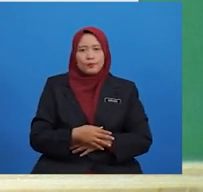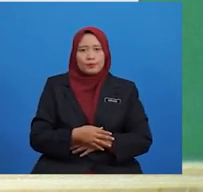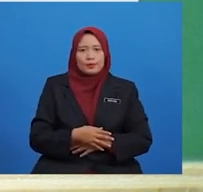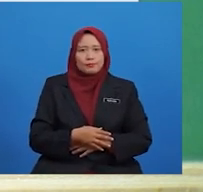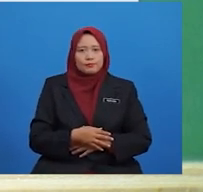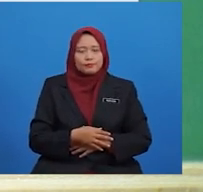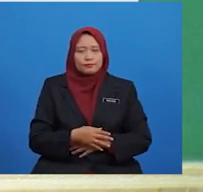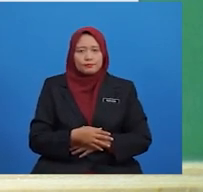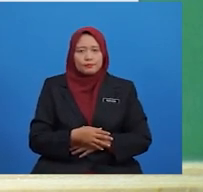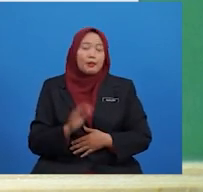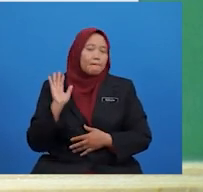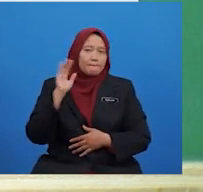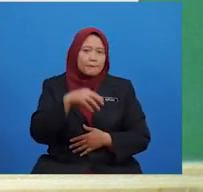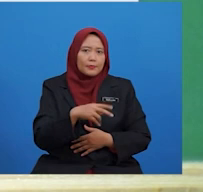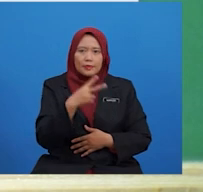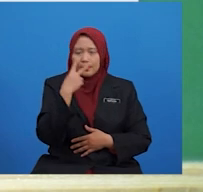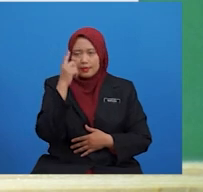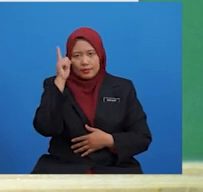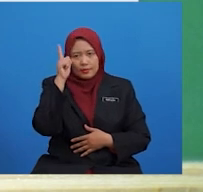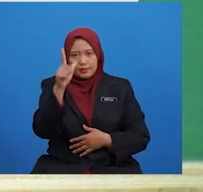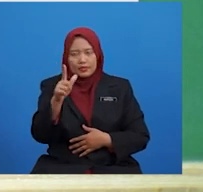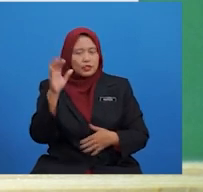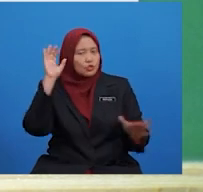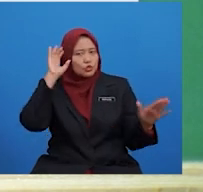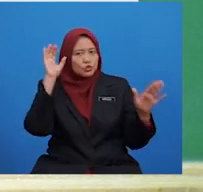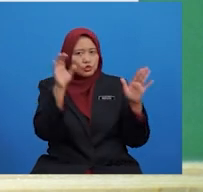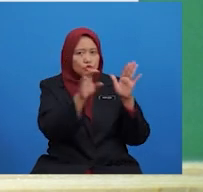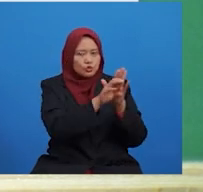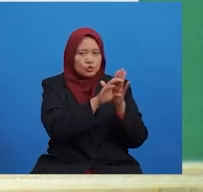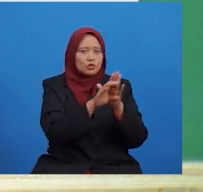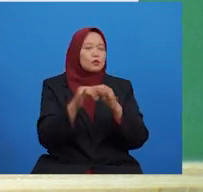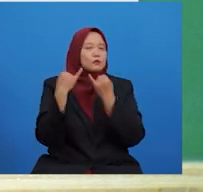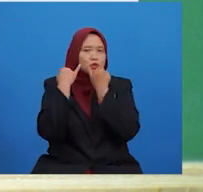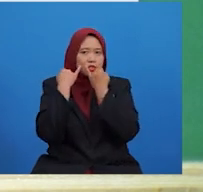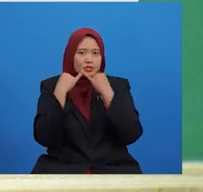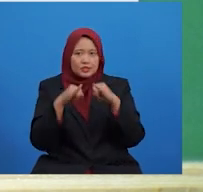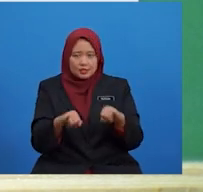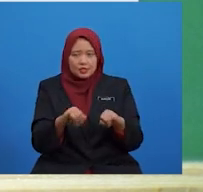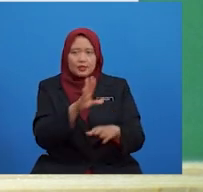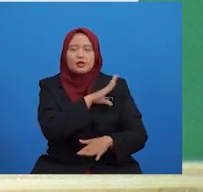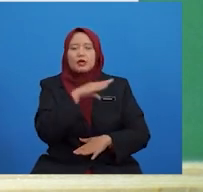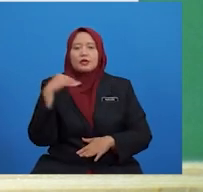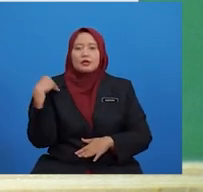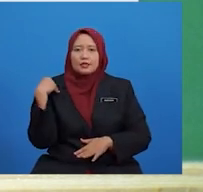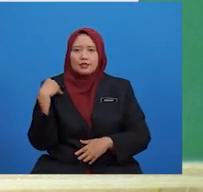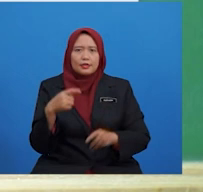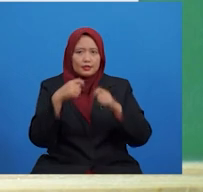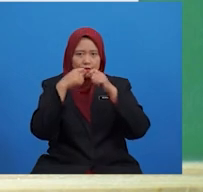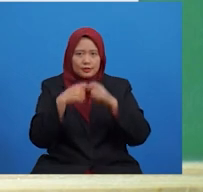tersebut. Mari kita lihat contoh-contoh pengisytiharan dan penetapan